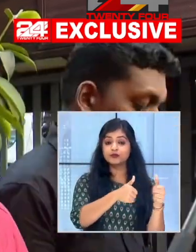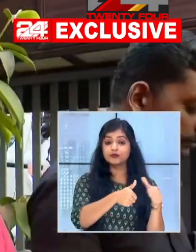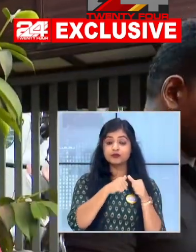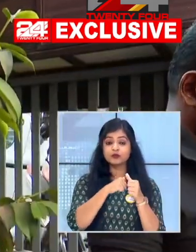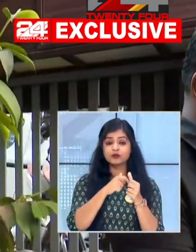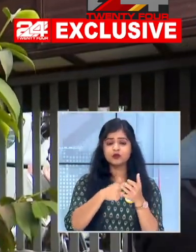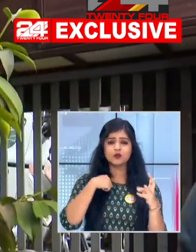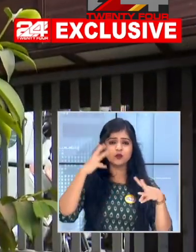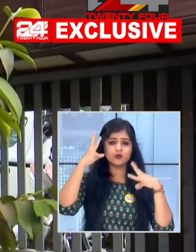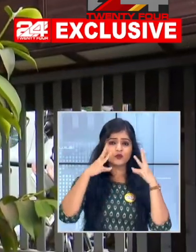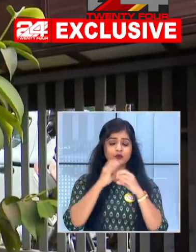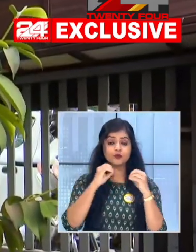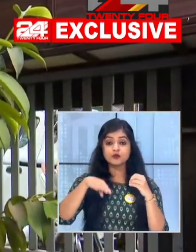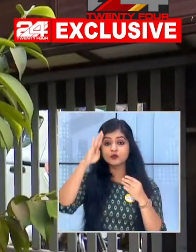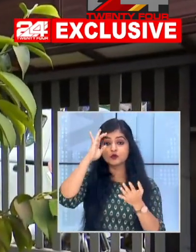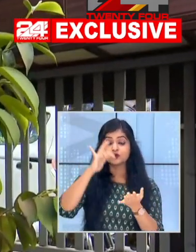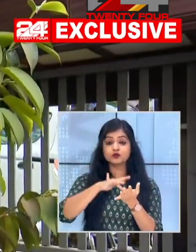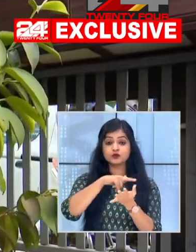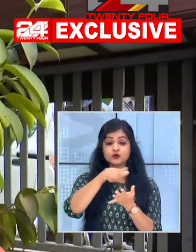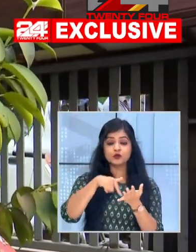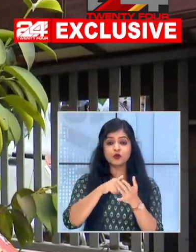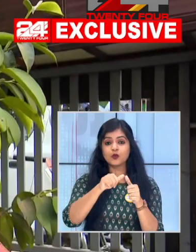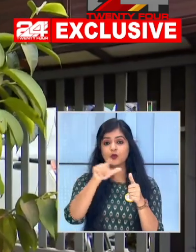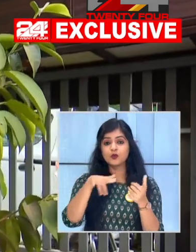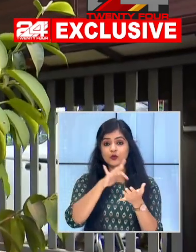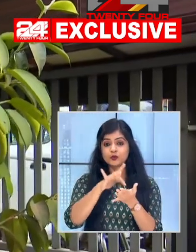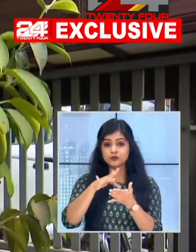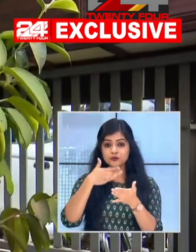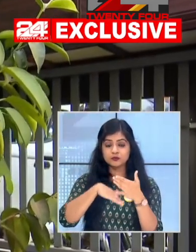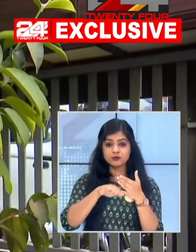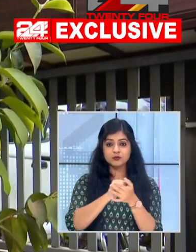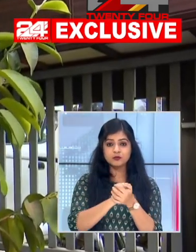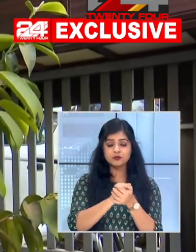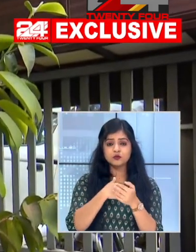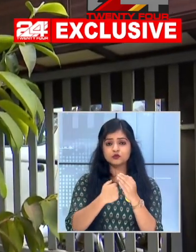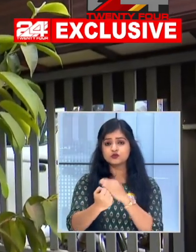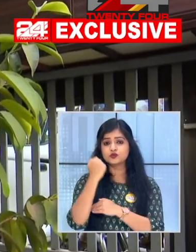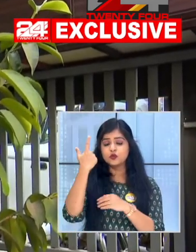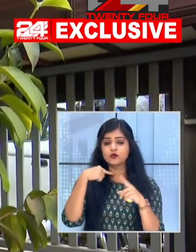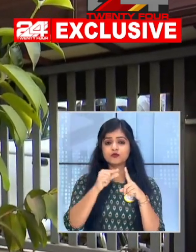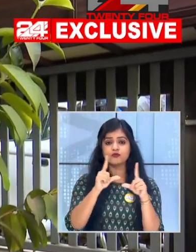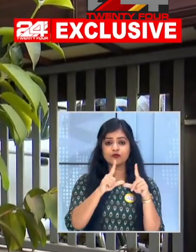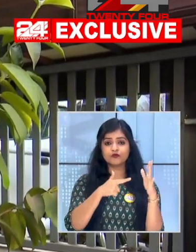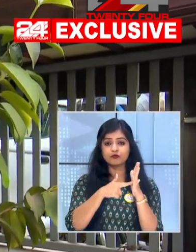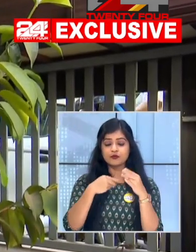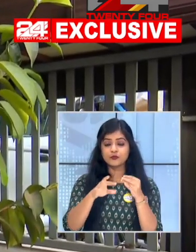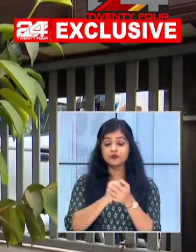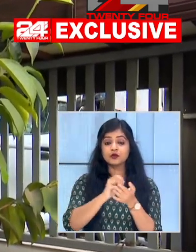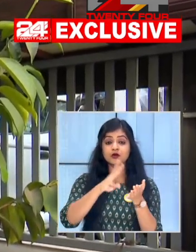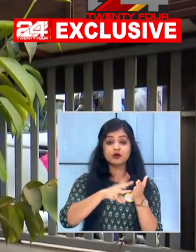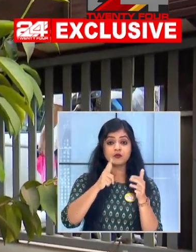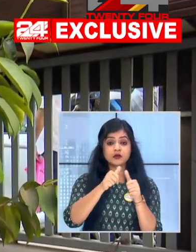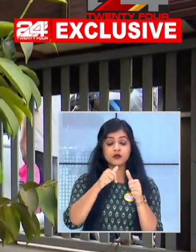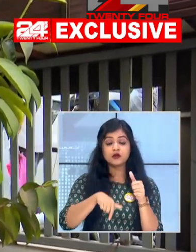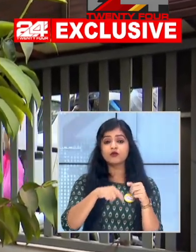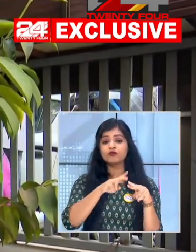തൃശ്ശൂർ മണ്ഡലത്തിലെ എല്ലാ മണ്ഡലങ്ങളിലും ഞങ്ങൾ കരുത്ത് തെളിയിച്ചിട്ടുണ്ട്. ഞങ്ങളെ എല്ലാ മണ്ഡലങ്ങളും MLAമാർ LDF